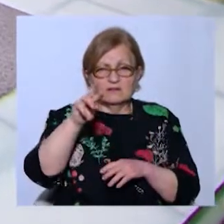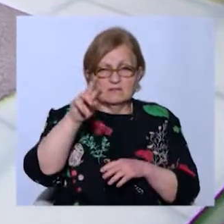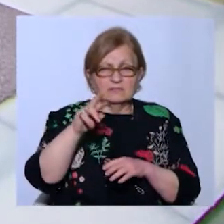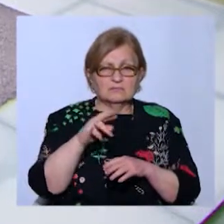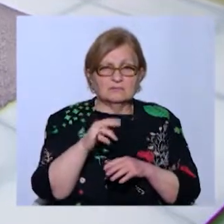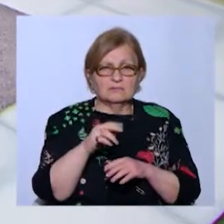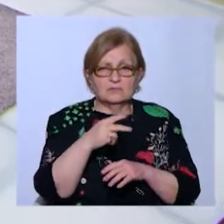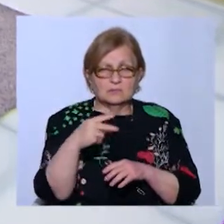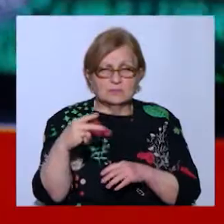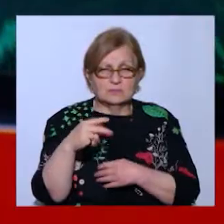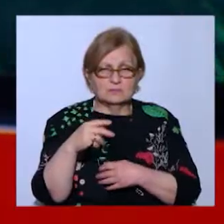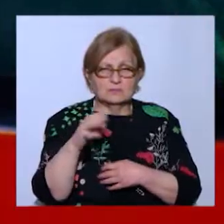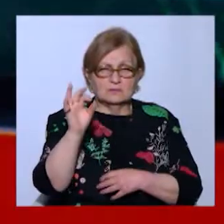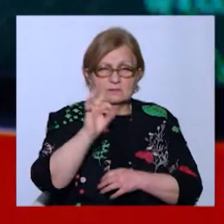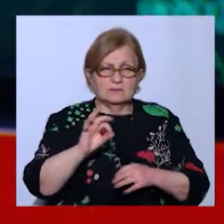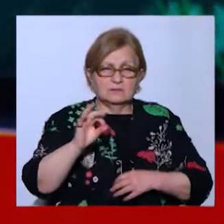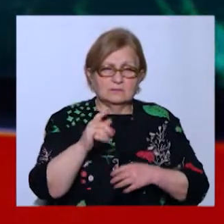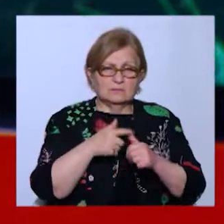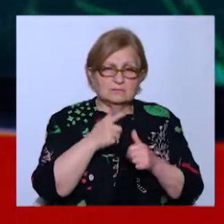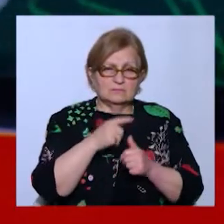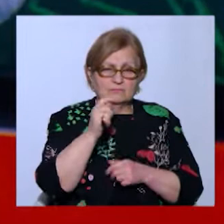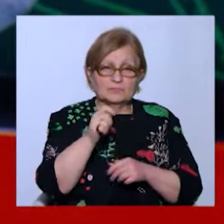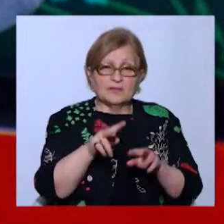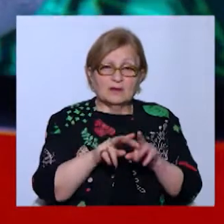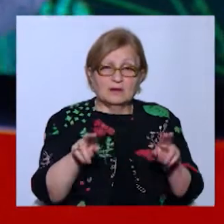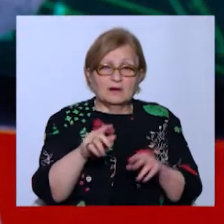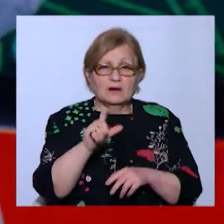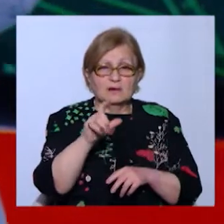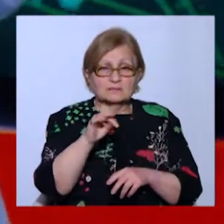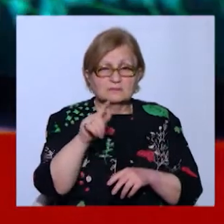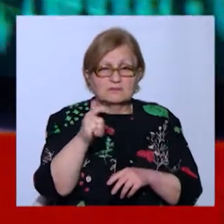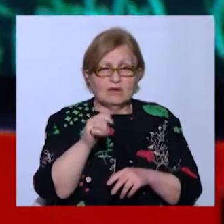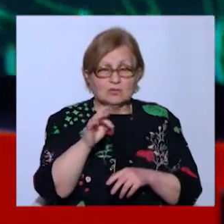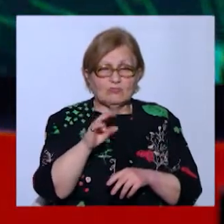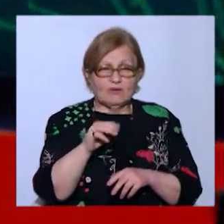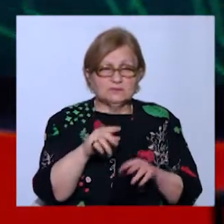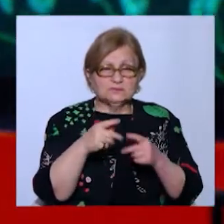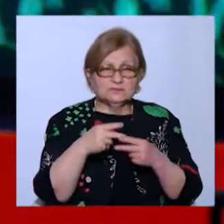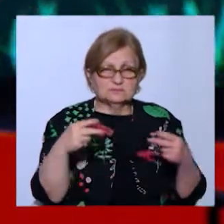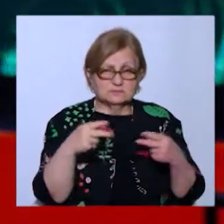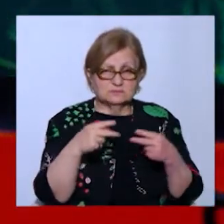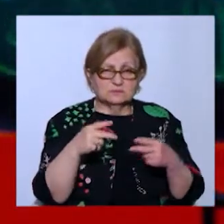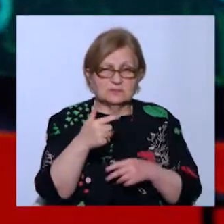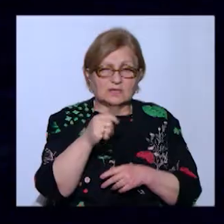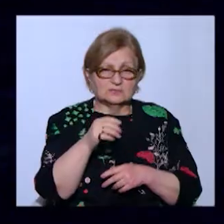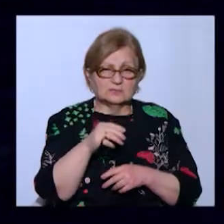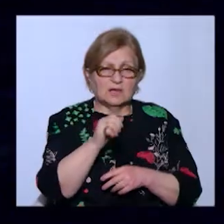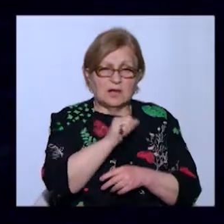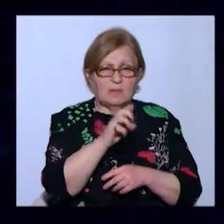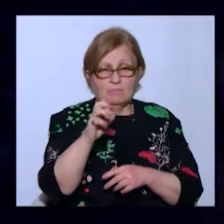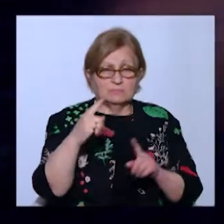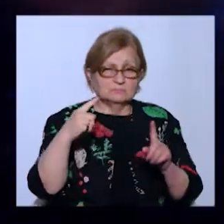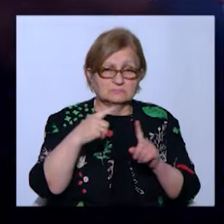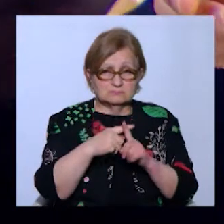კოეფიციენტები და უდრის 0-ს ეწოდება ერთგვაროვანი განტოლება და ამ განტოლების ადაბესიდიდეების ერთმანეთთან